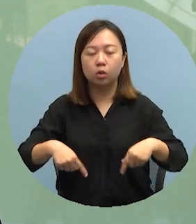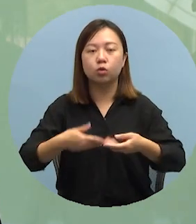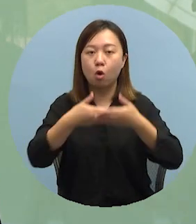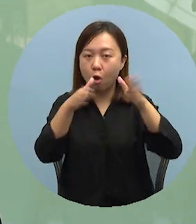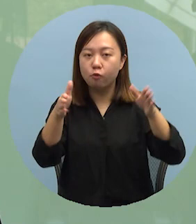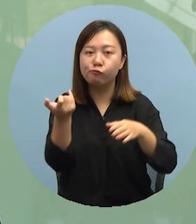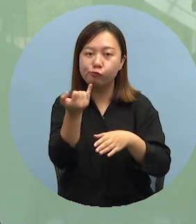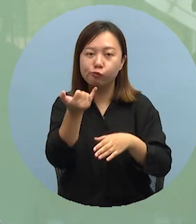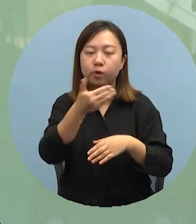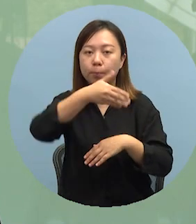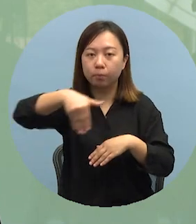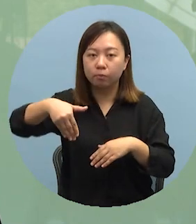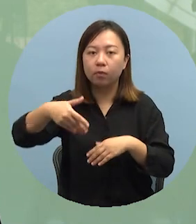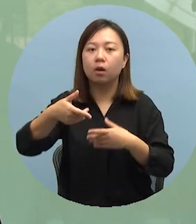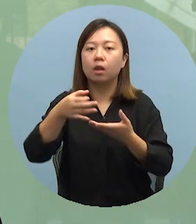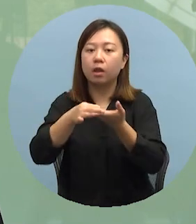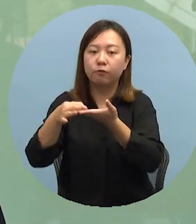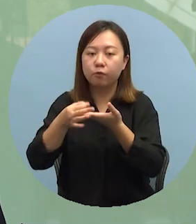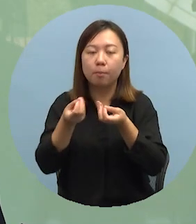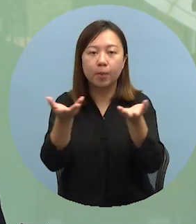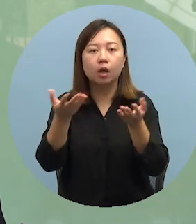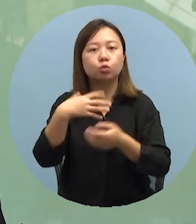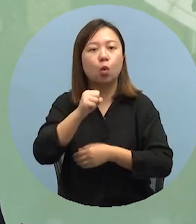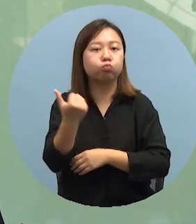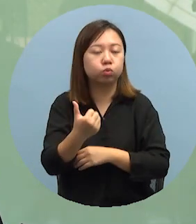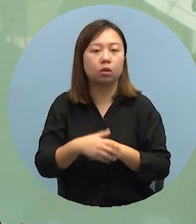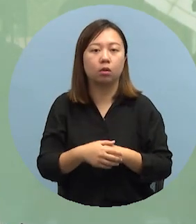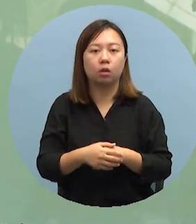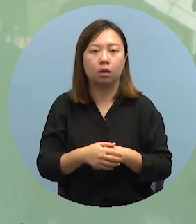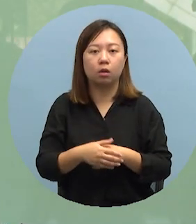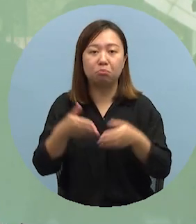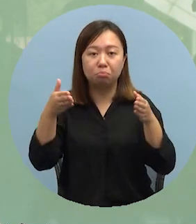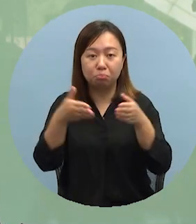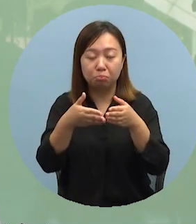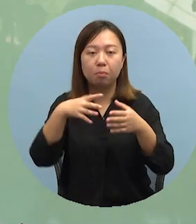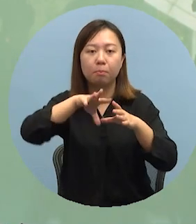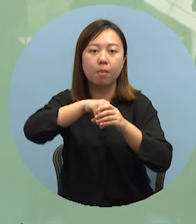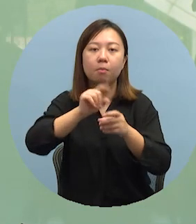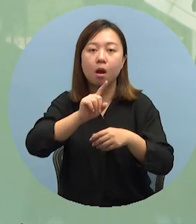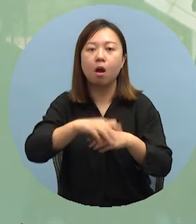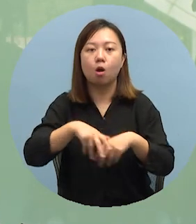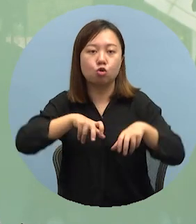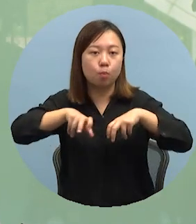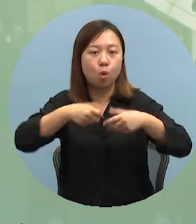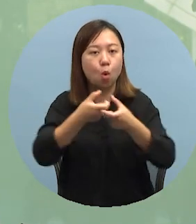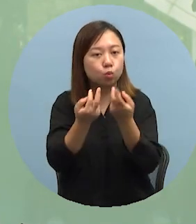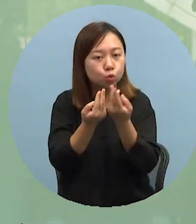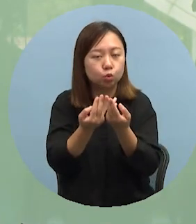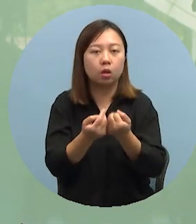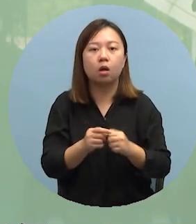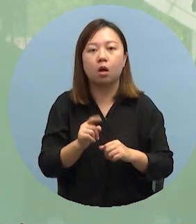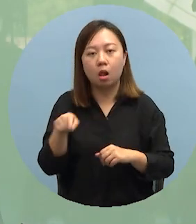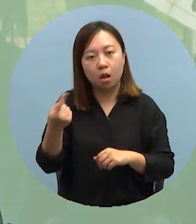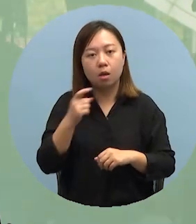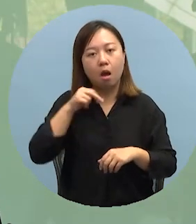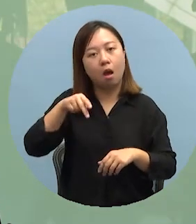一部分嘅設施咧，俾市民去享用。咁主要咧就會係一個寵物嘅公園啦，一個地方，同埋一個步行